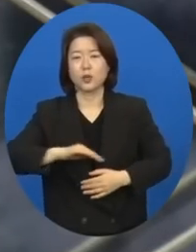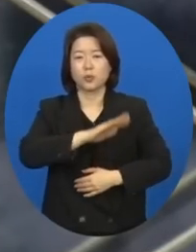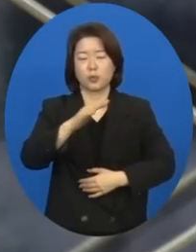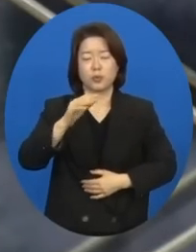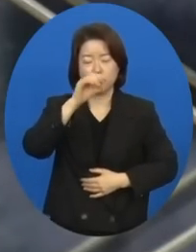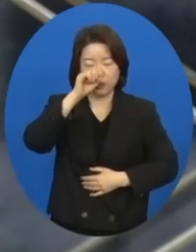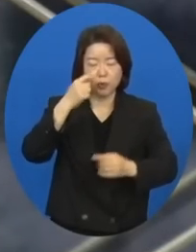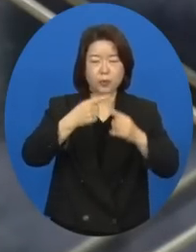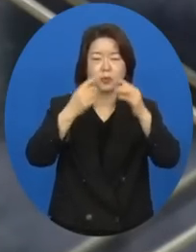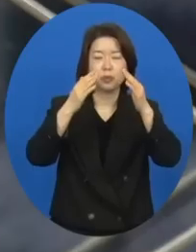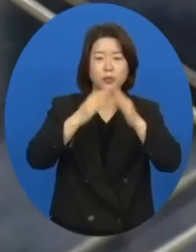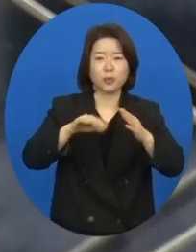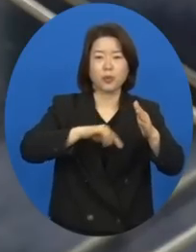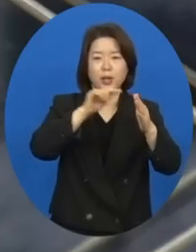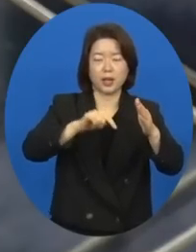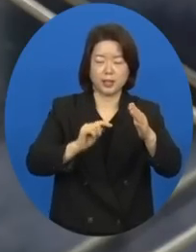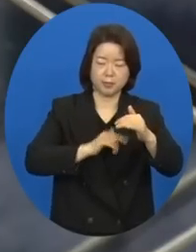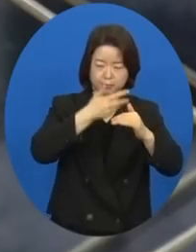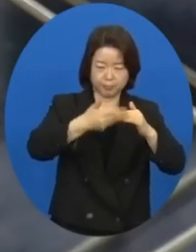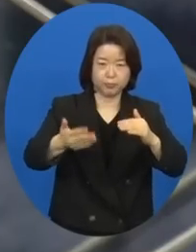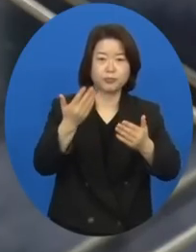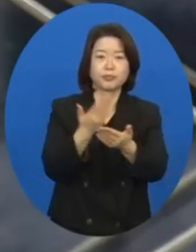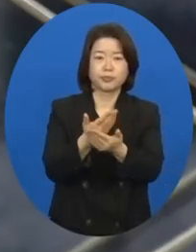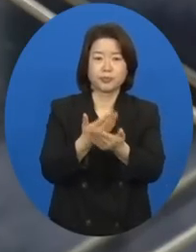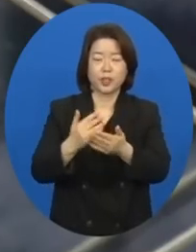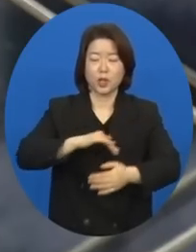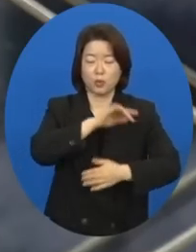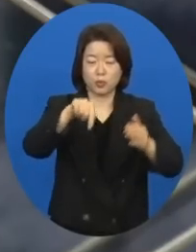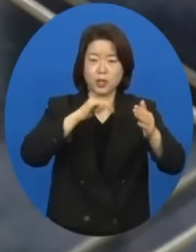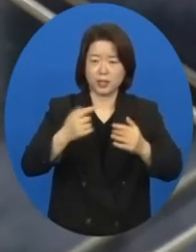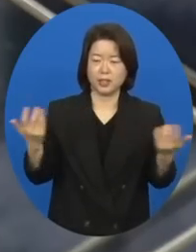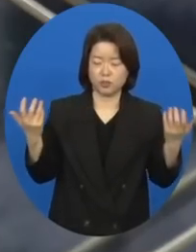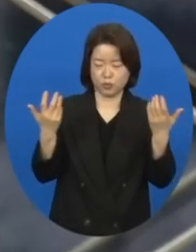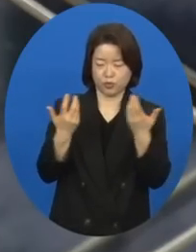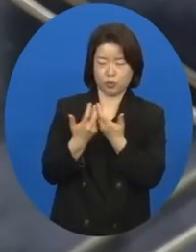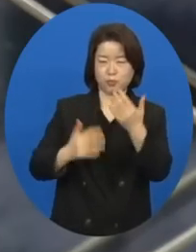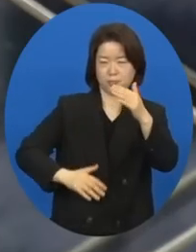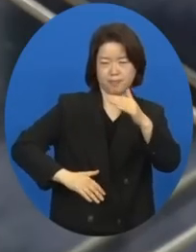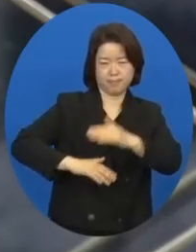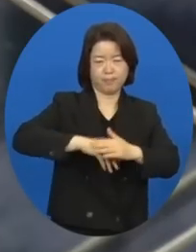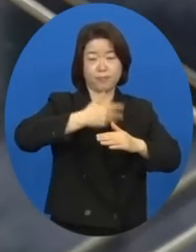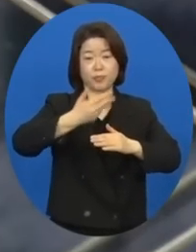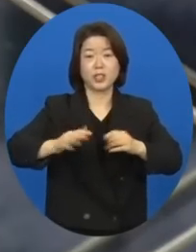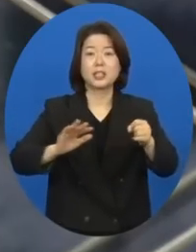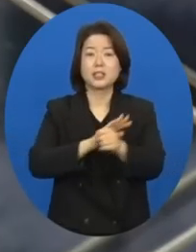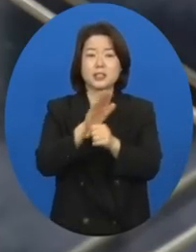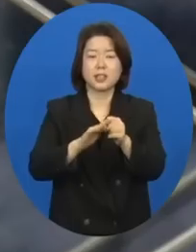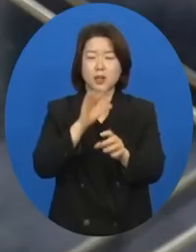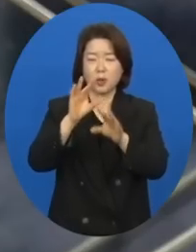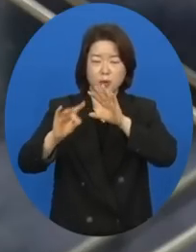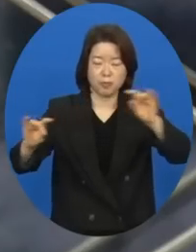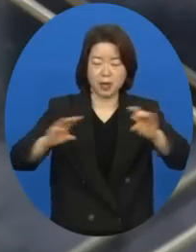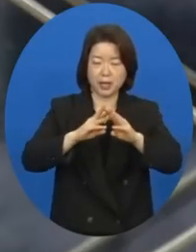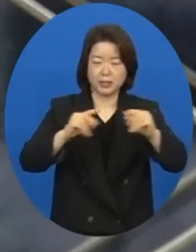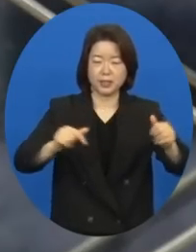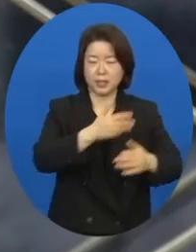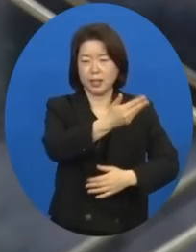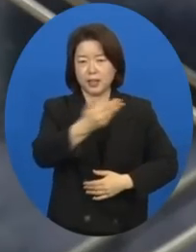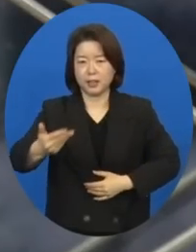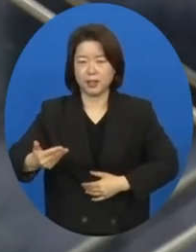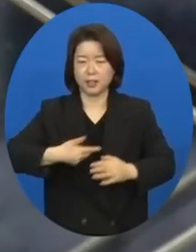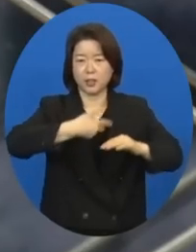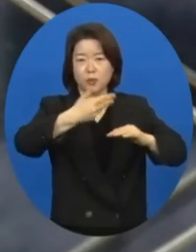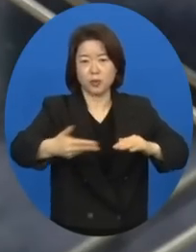교회 안에 흘러 넘치게 하여 주시옵소서. 우리 안에 충만하게 넘치는 사랑으로 하나님 메마른 땅에 강과 같은 사랑을